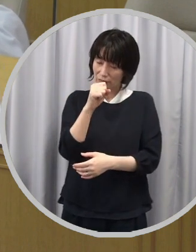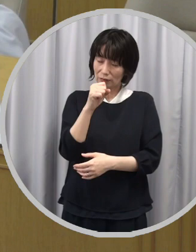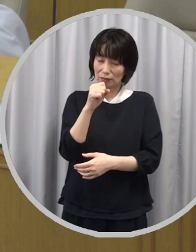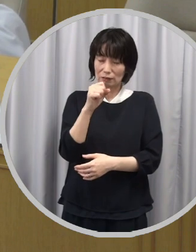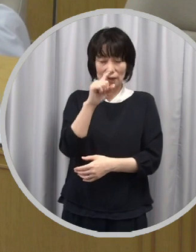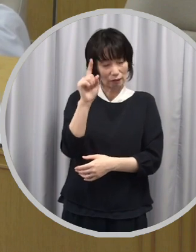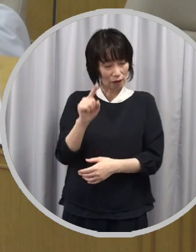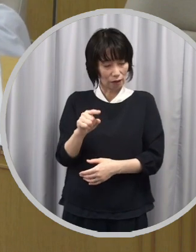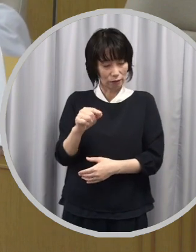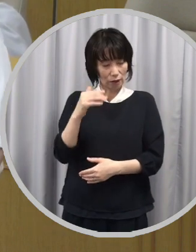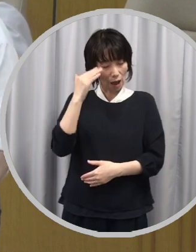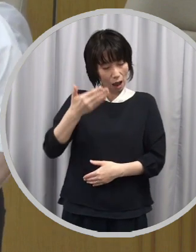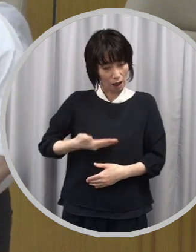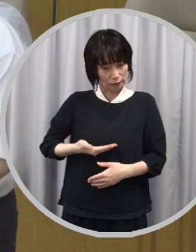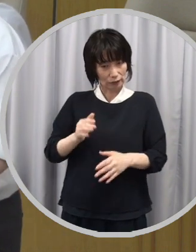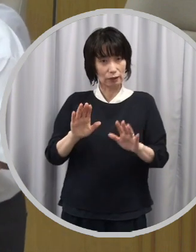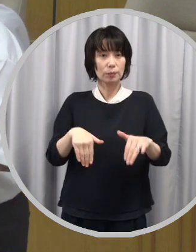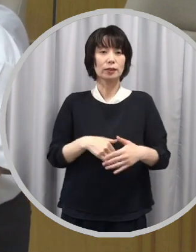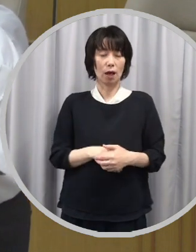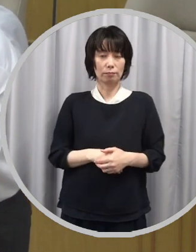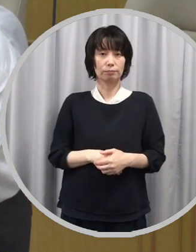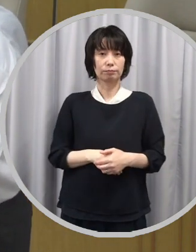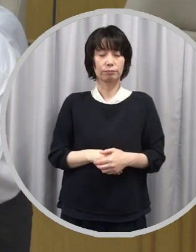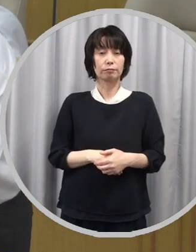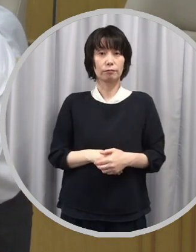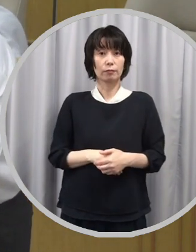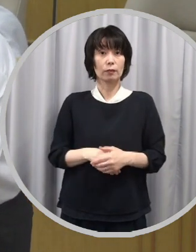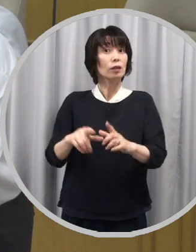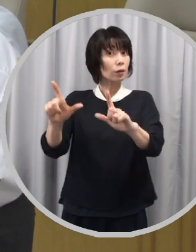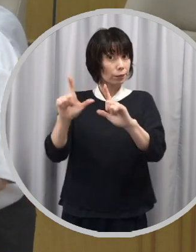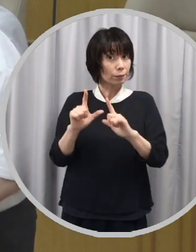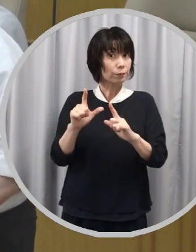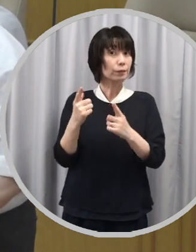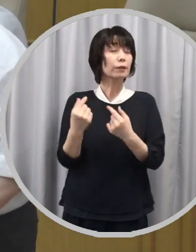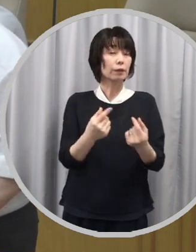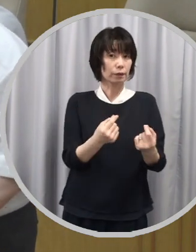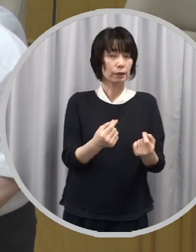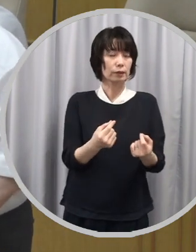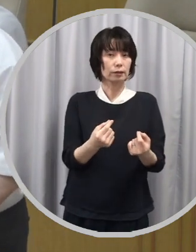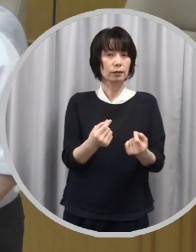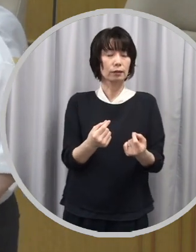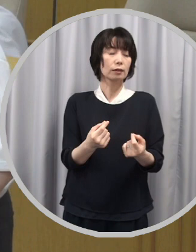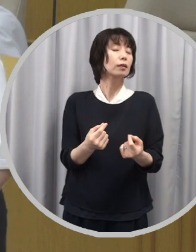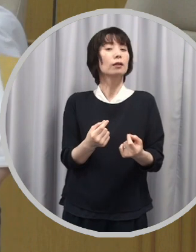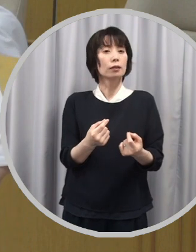するところでもあります。ご答弁にありましたように、